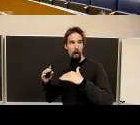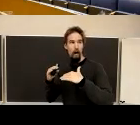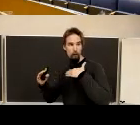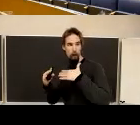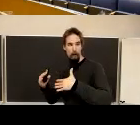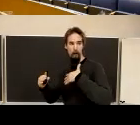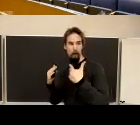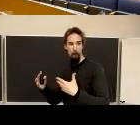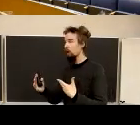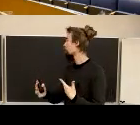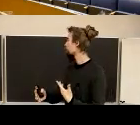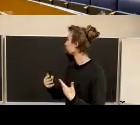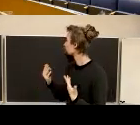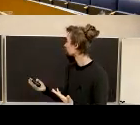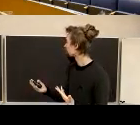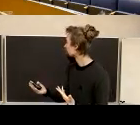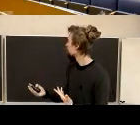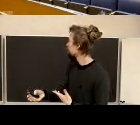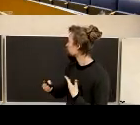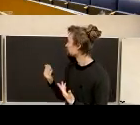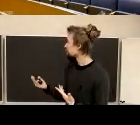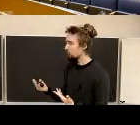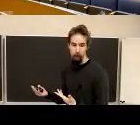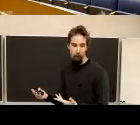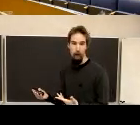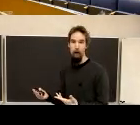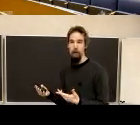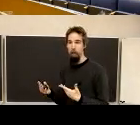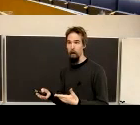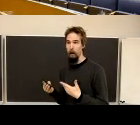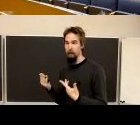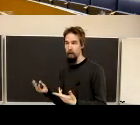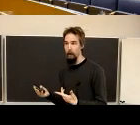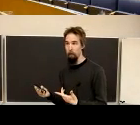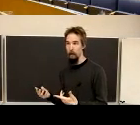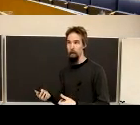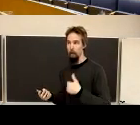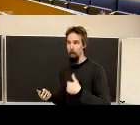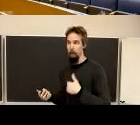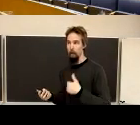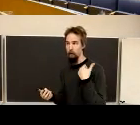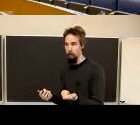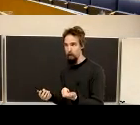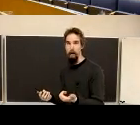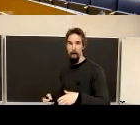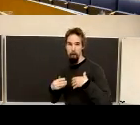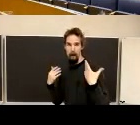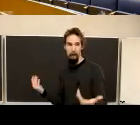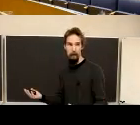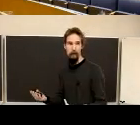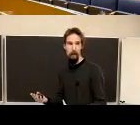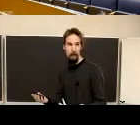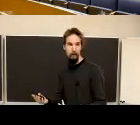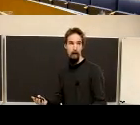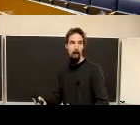suhde arvoihin ja yhteys arvoihin katki. Ja sitten niin kuin tämä voi aiheuttaa monenlaisia ongelmia ja on kans esitetty väite,